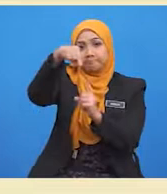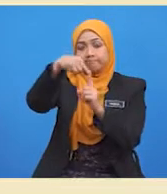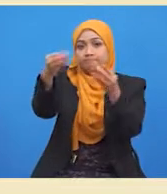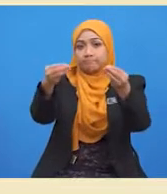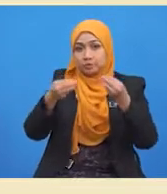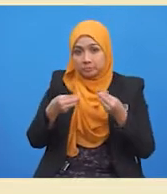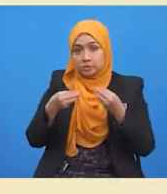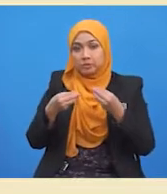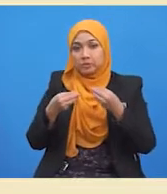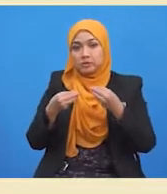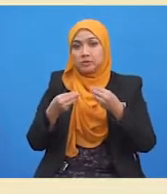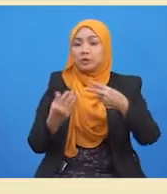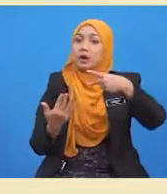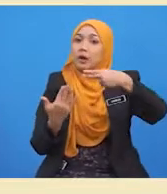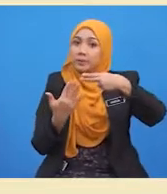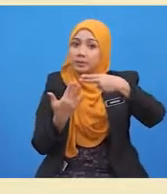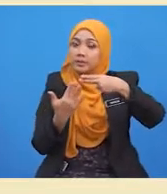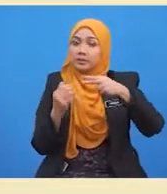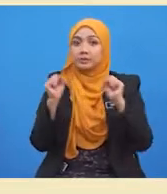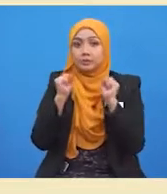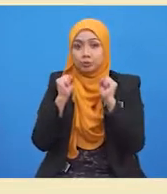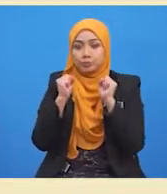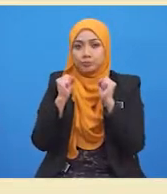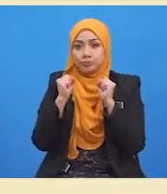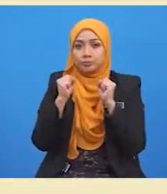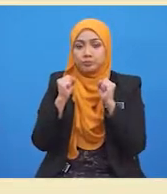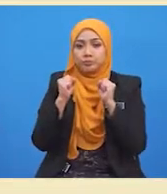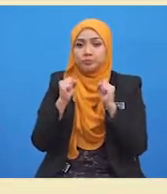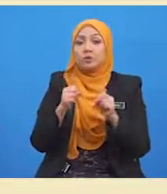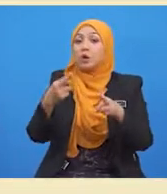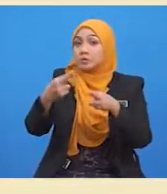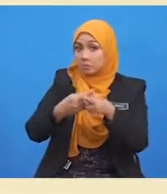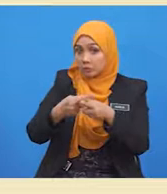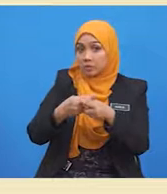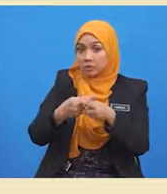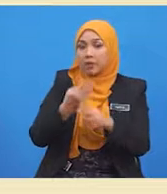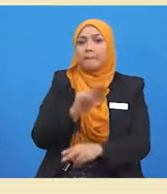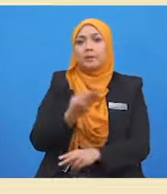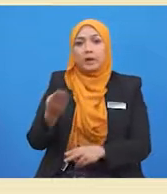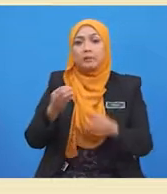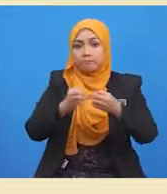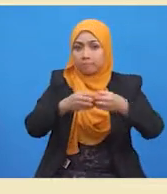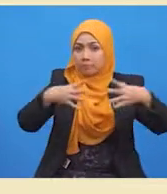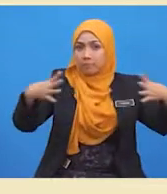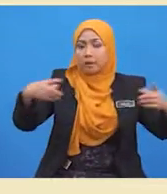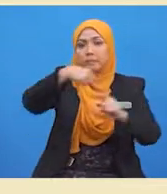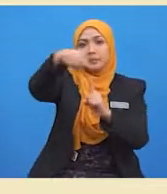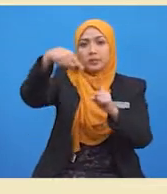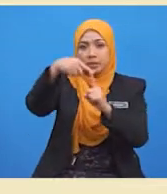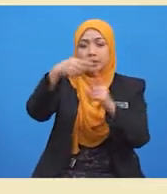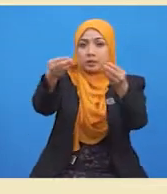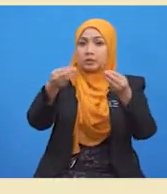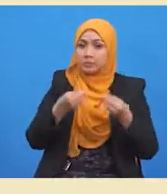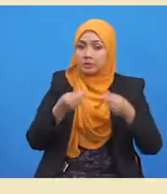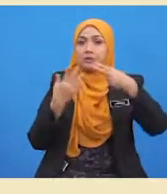boleh simpulkan bahwa bahan mengembang apabila menjadi mahabbah dan